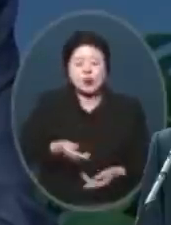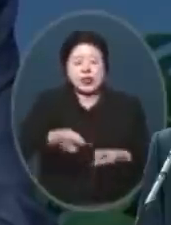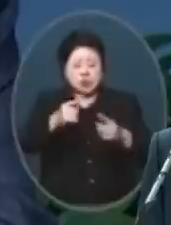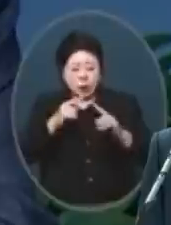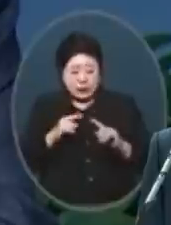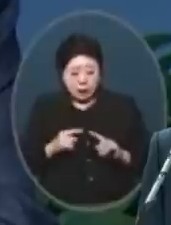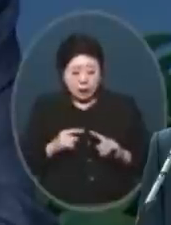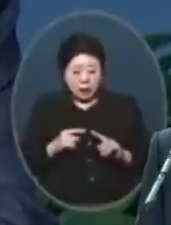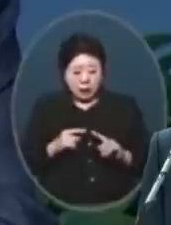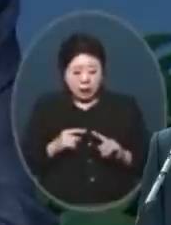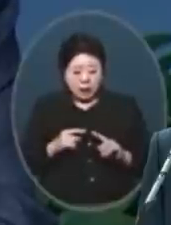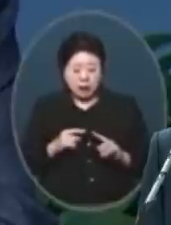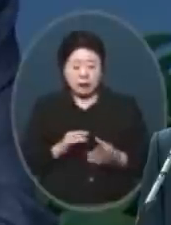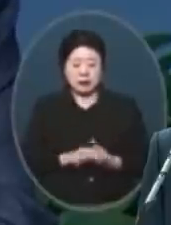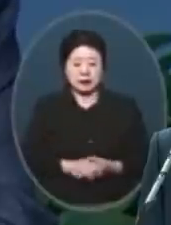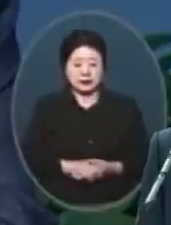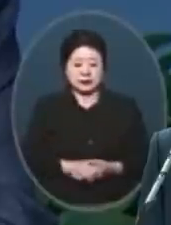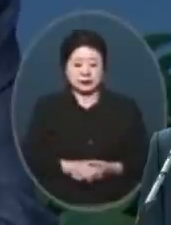들어가서